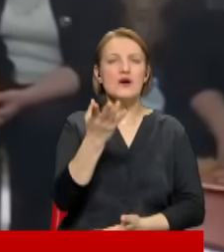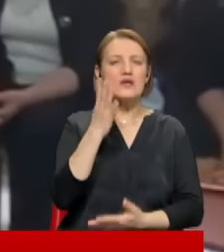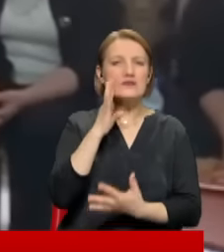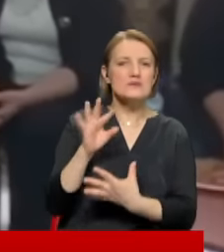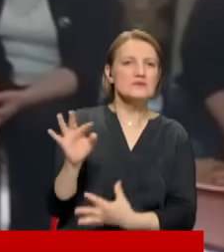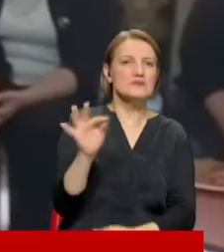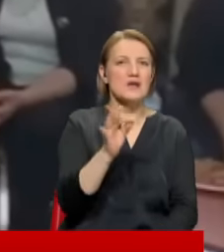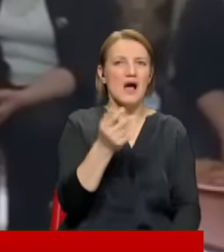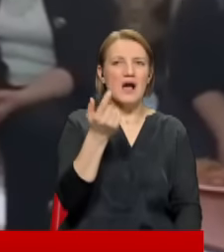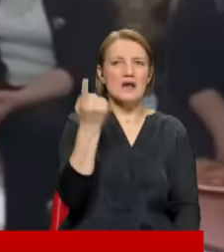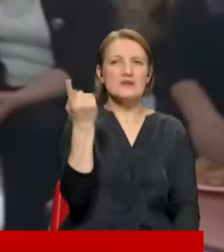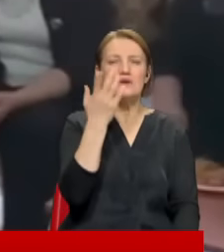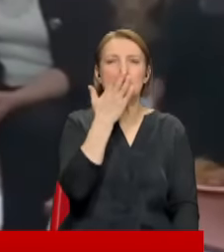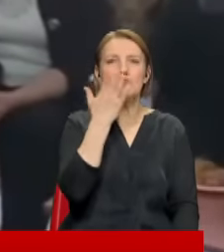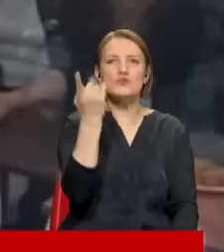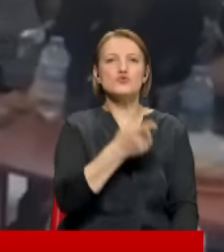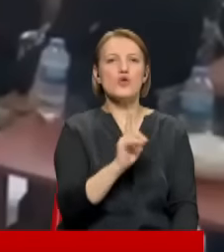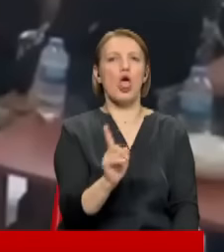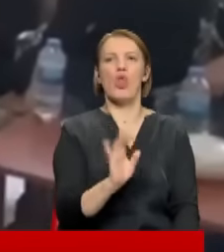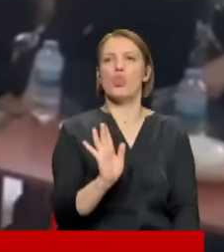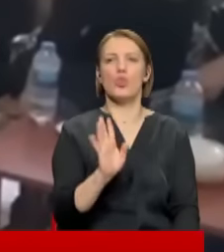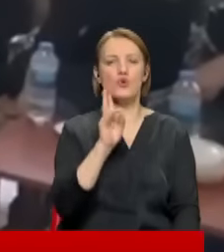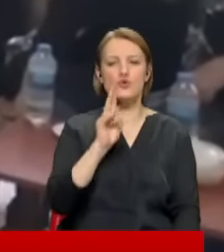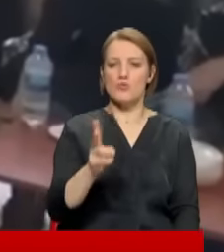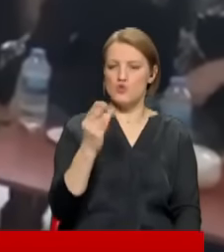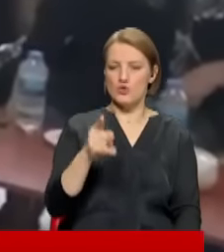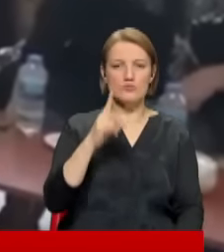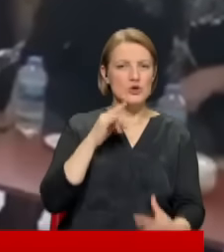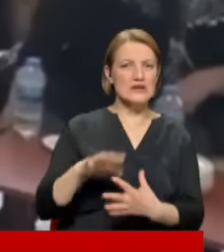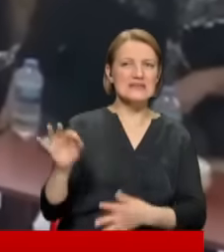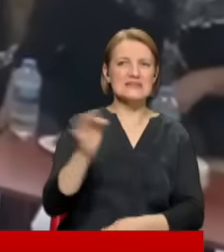sayısı sadece %10. Görmüş olduğunuz